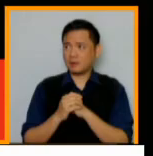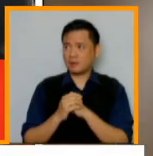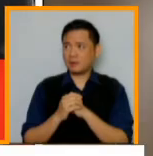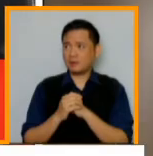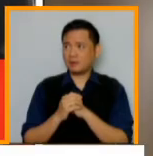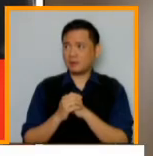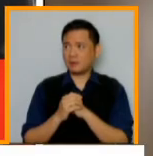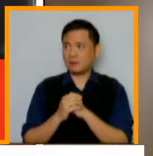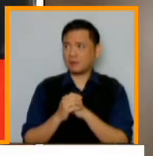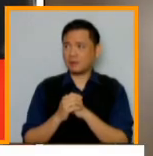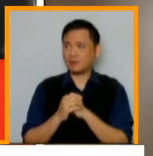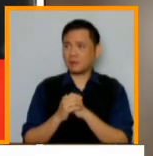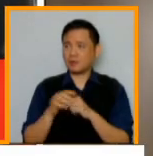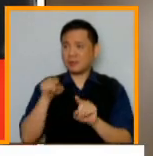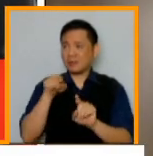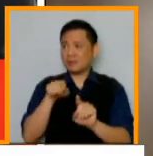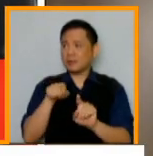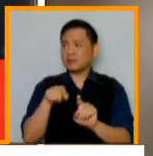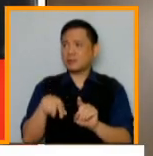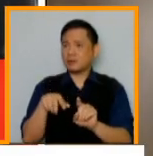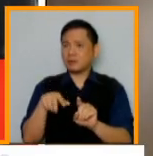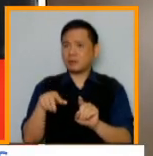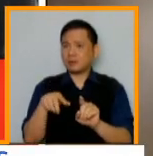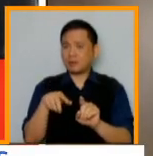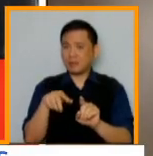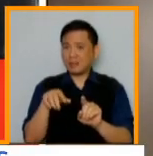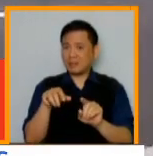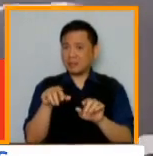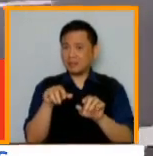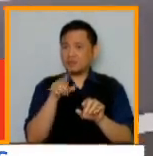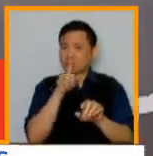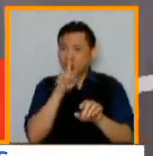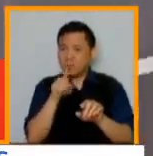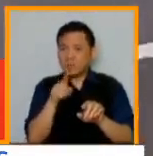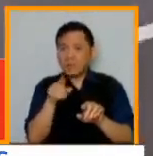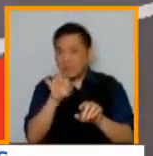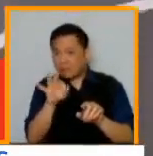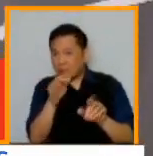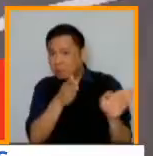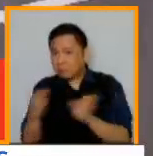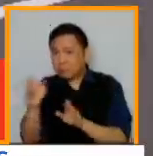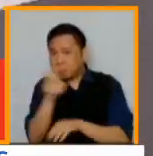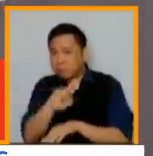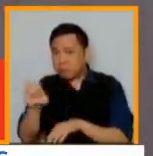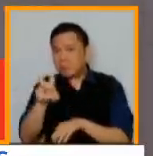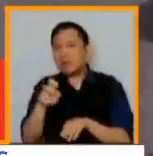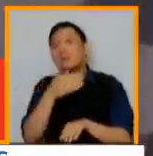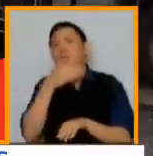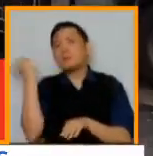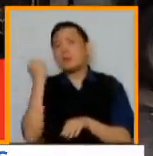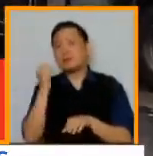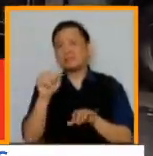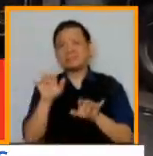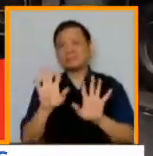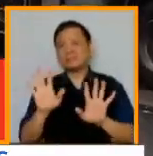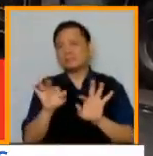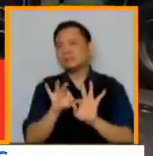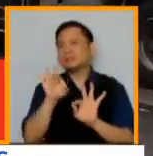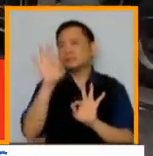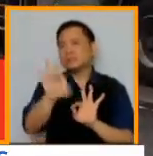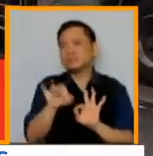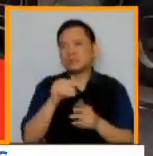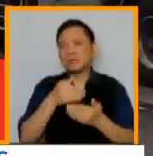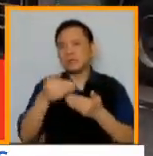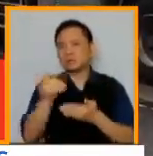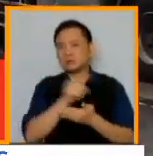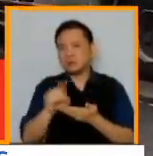po ang inyong pagbiyahe muna up until next week na lang po siguro pag lumipas na yung bagyo. Sapagkat active pa rin po ang ating mga